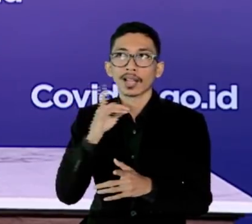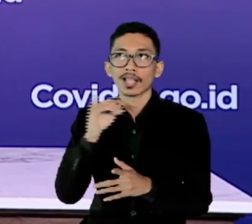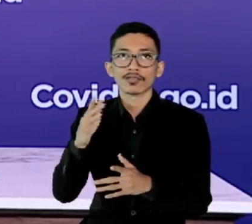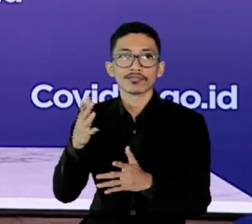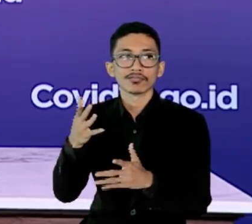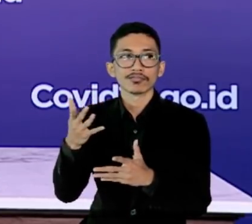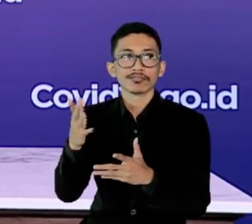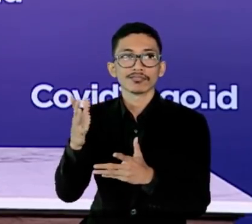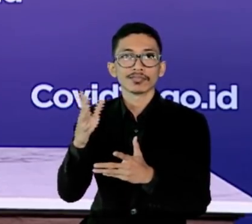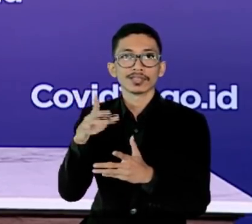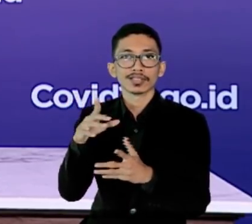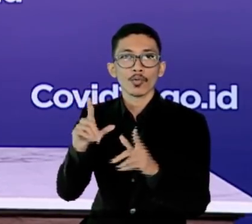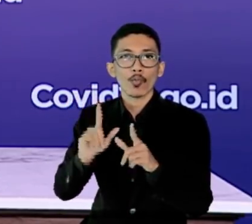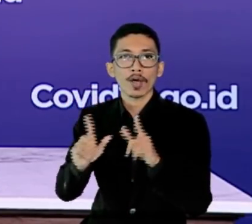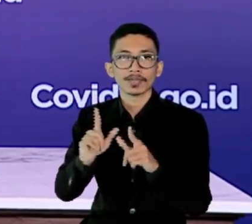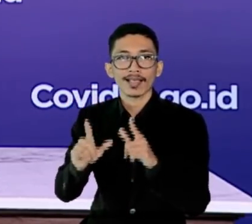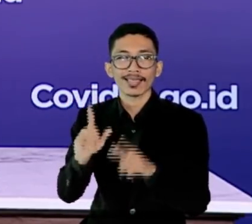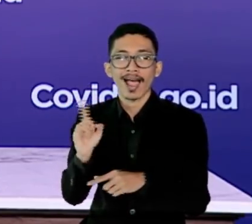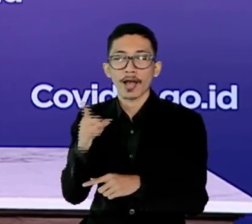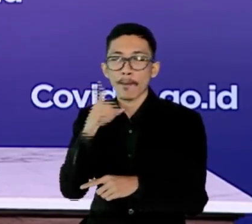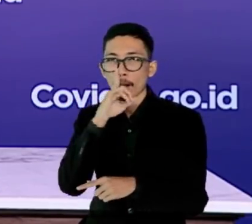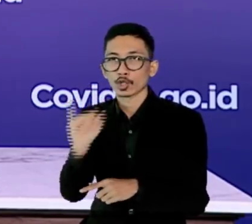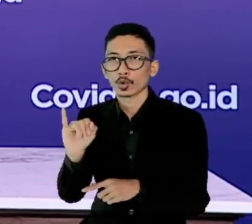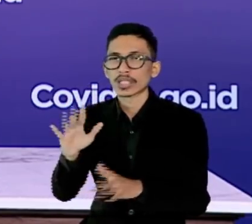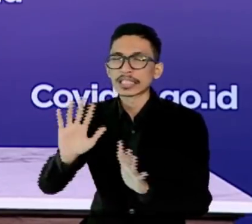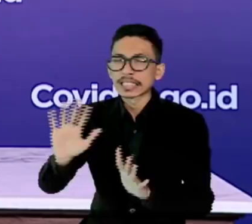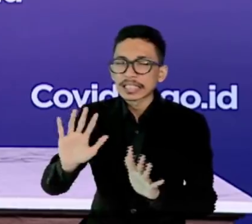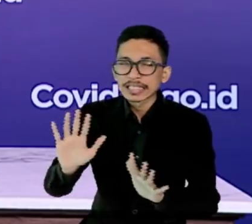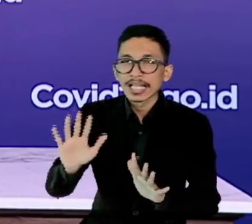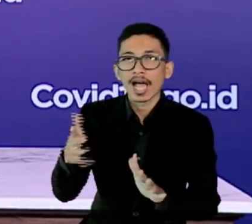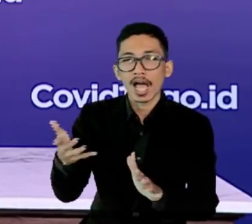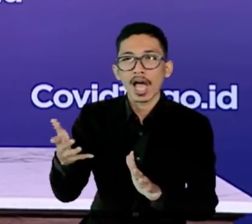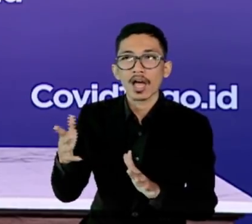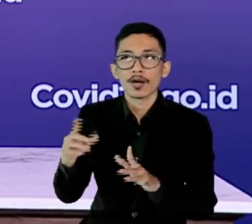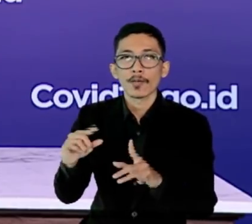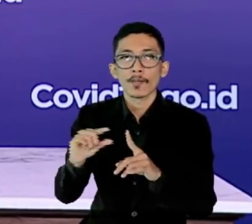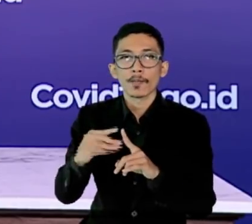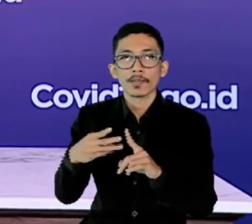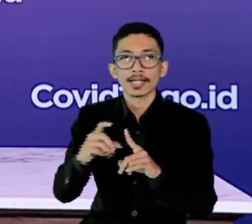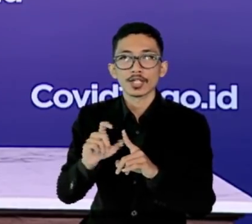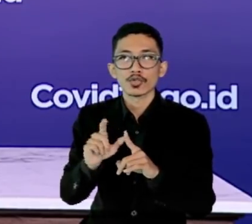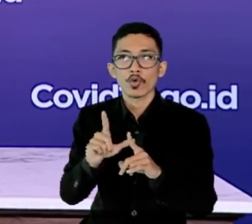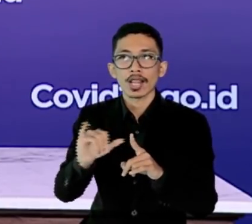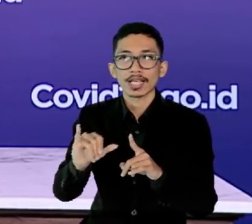COVID-19. Seluruh isi dan informasi dalam situs